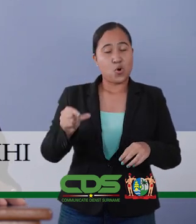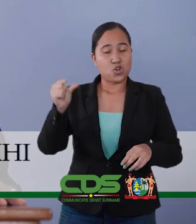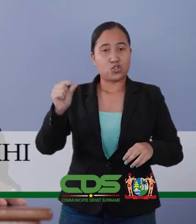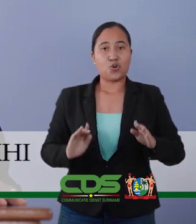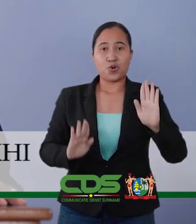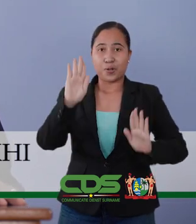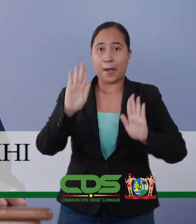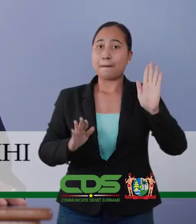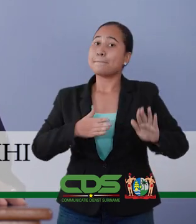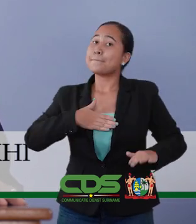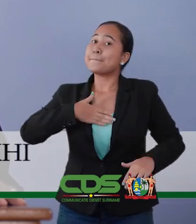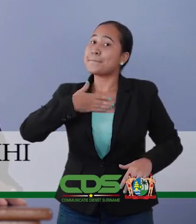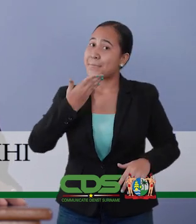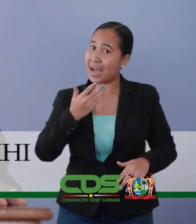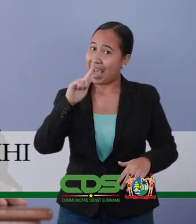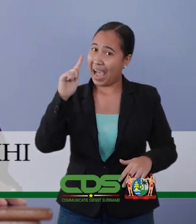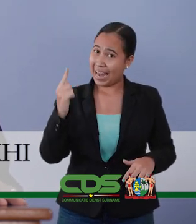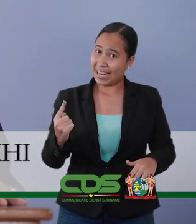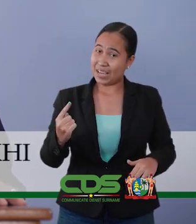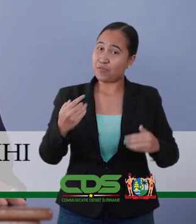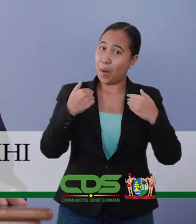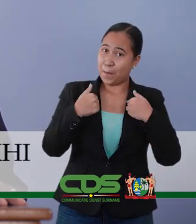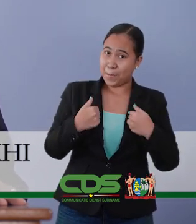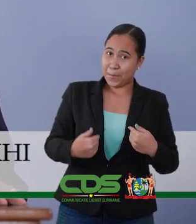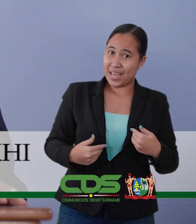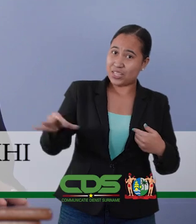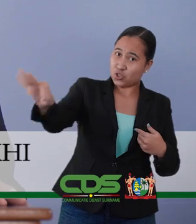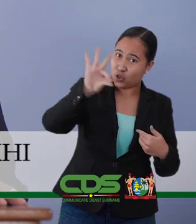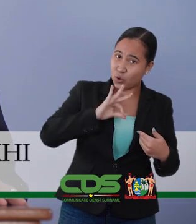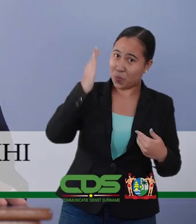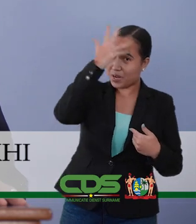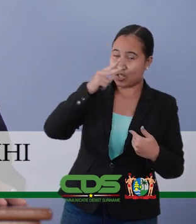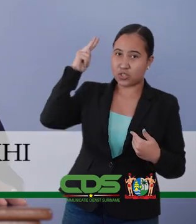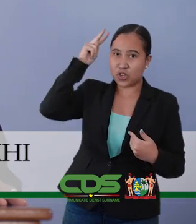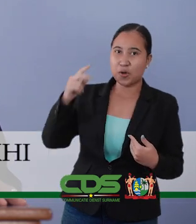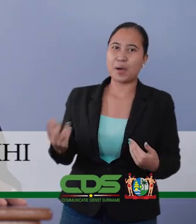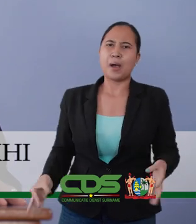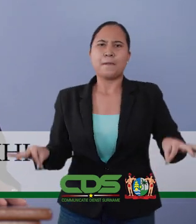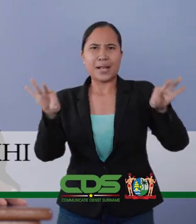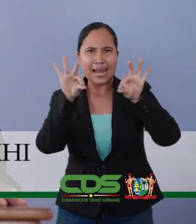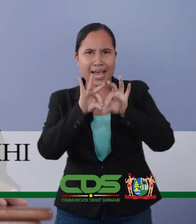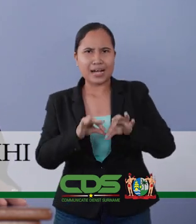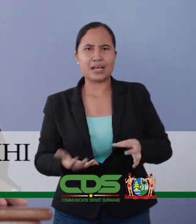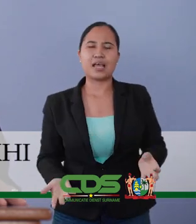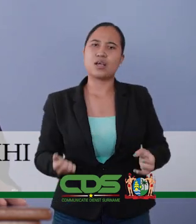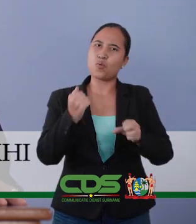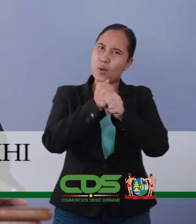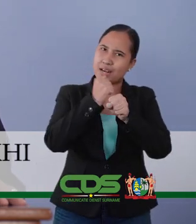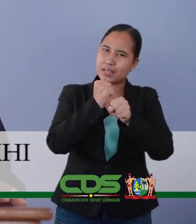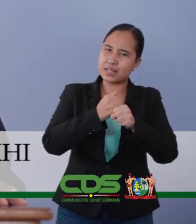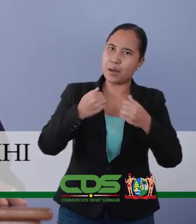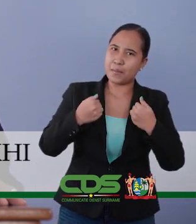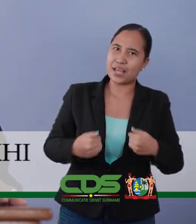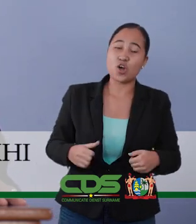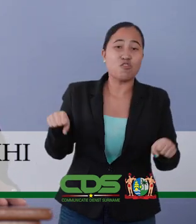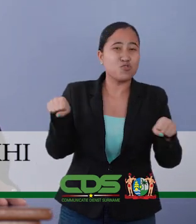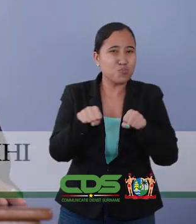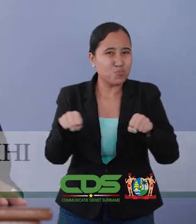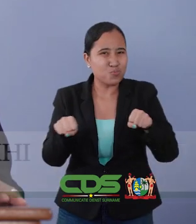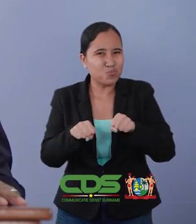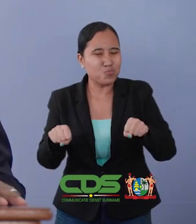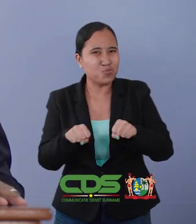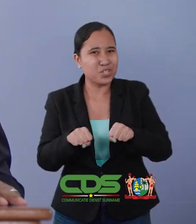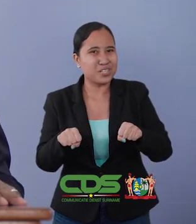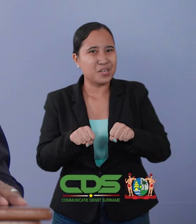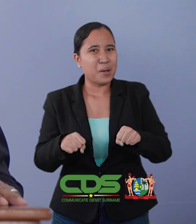Personenverkeer is uitsluitend toegestaan voor repatrianten, essentieel personeel of in verband met spoedgevallen van